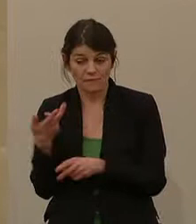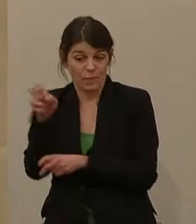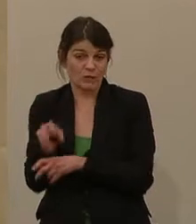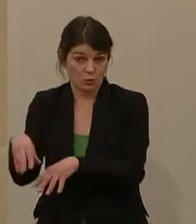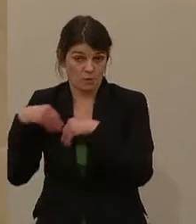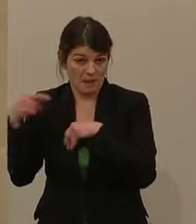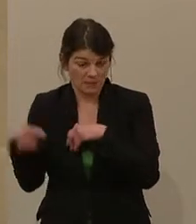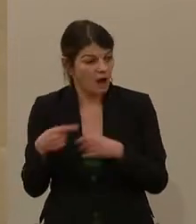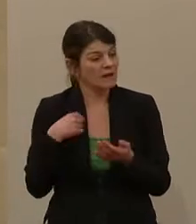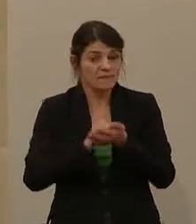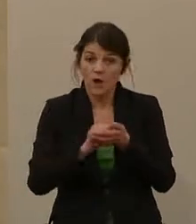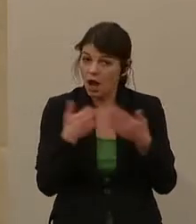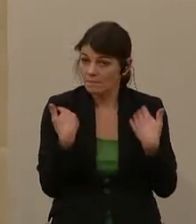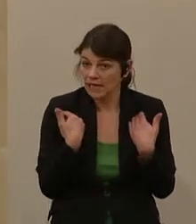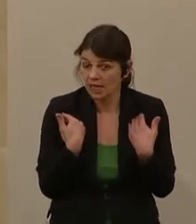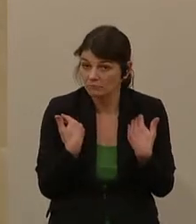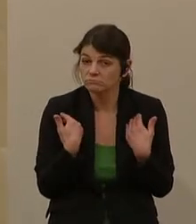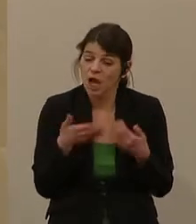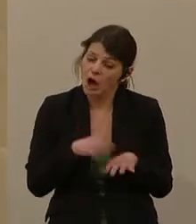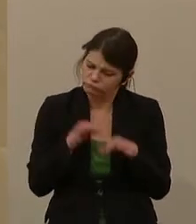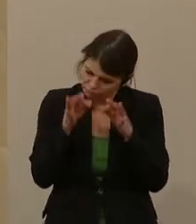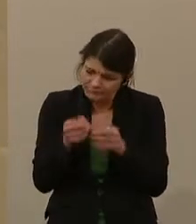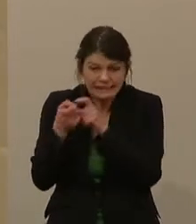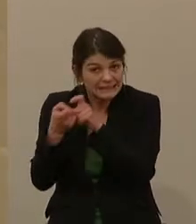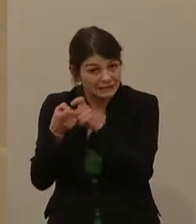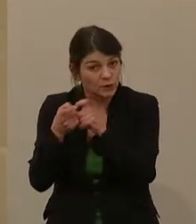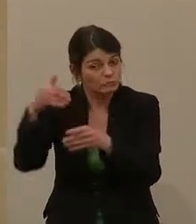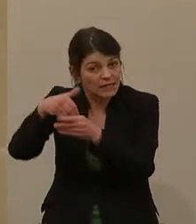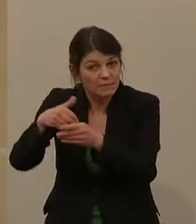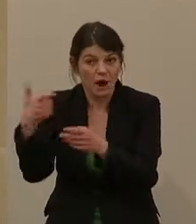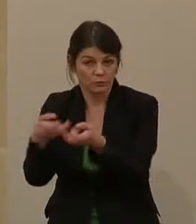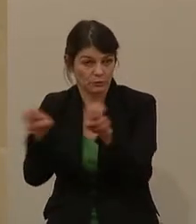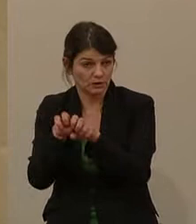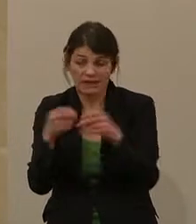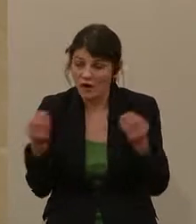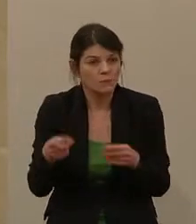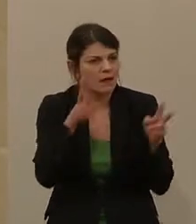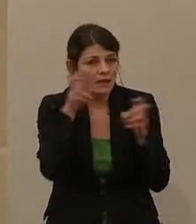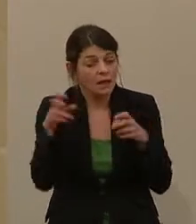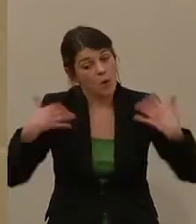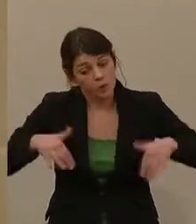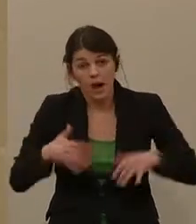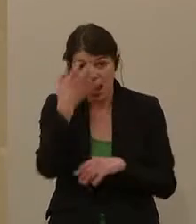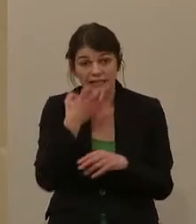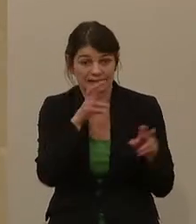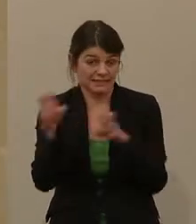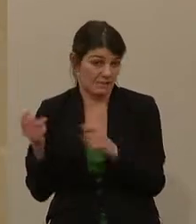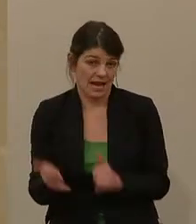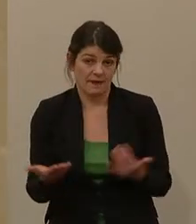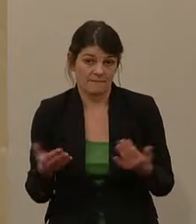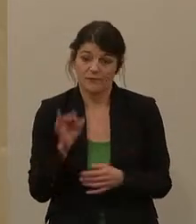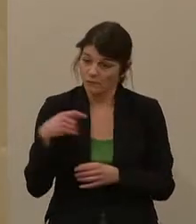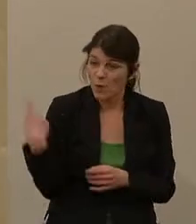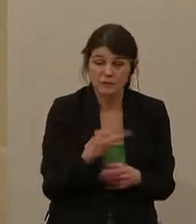darf. Ich freue mich, wie gesagt, auf konstruktive Diskussionen, weil das Thema ist ein sehr ernsthaftes